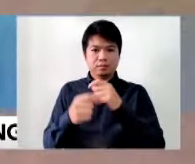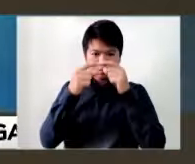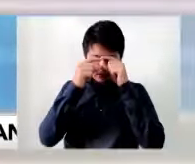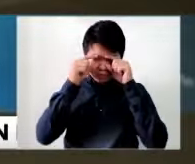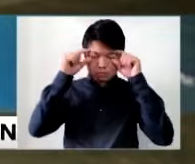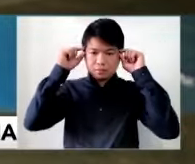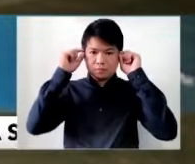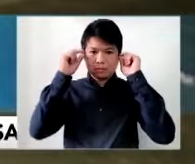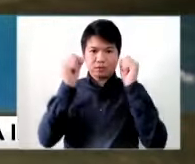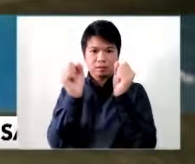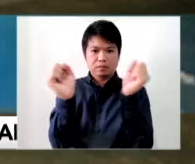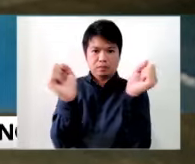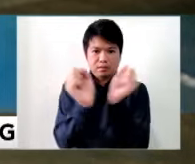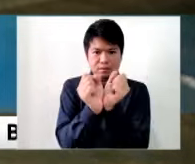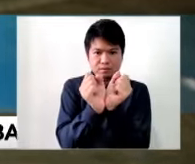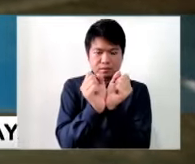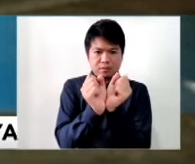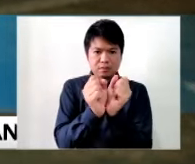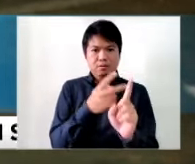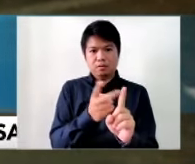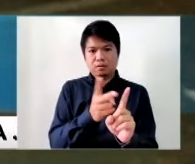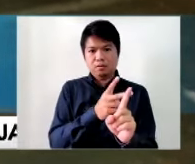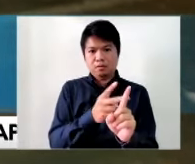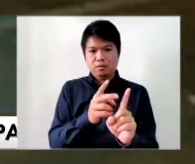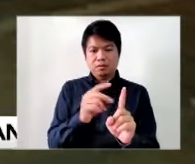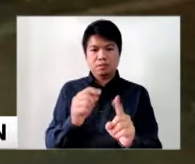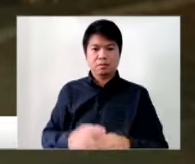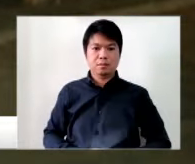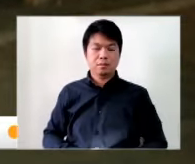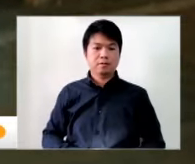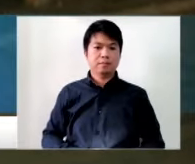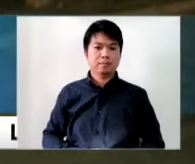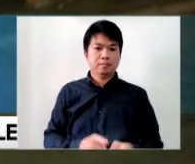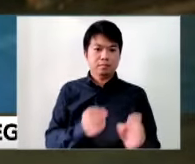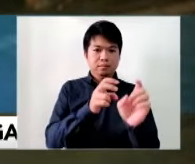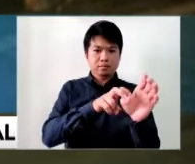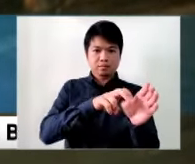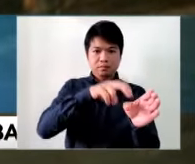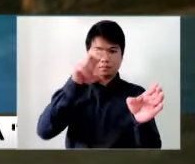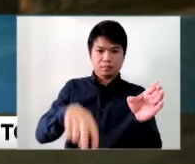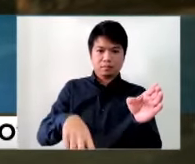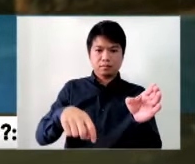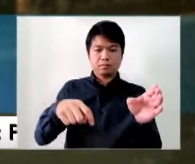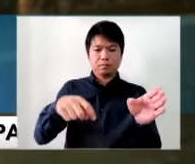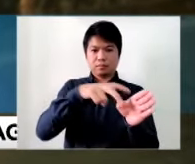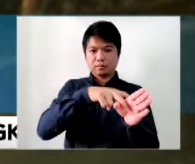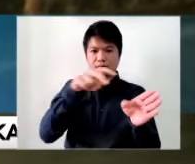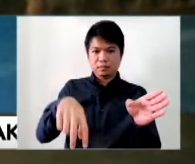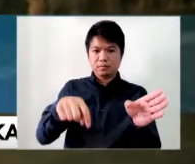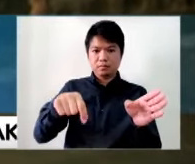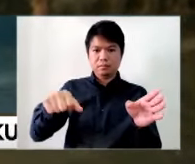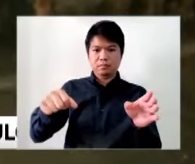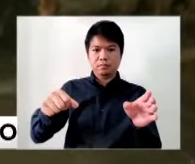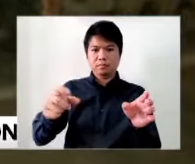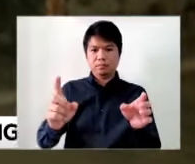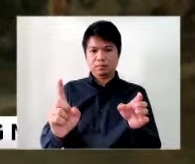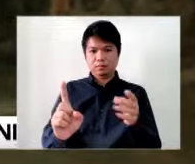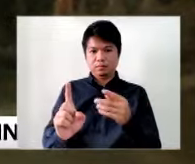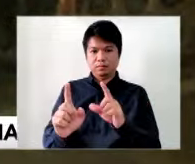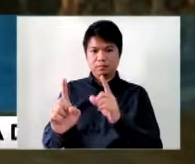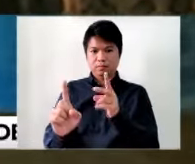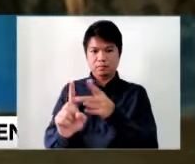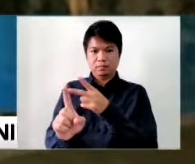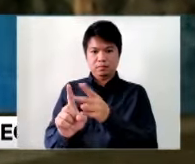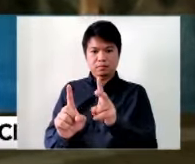biktima. Mag-alas 6 ng umaga nang ibaba mula sa sasakyan ng mga suspect ang biktima sa kadinala dito sa bahaging ito ng